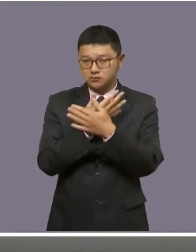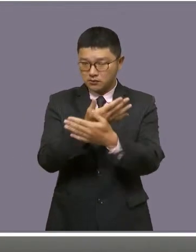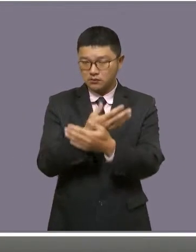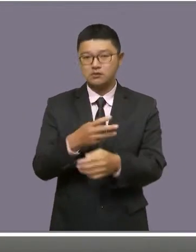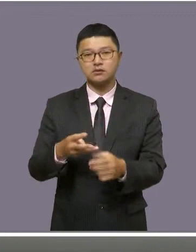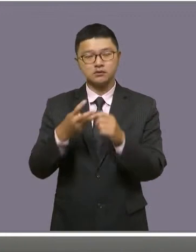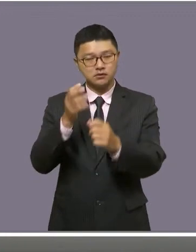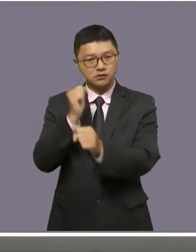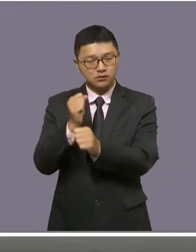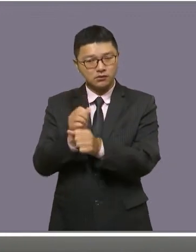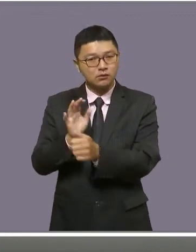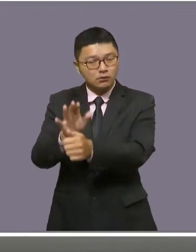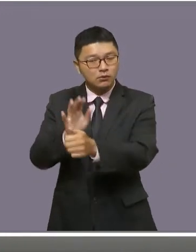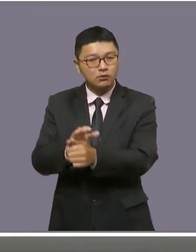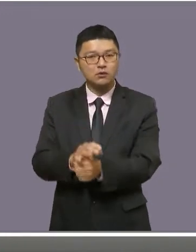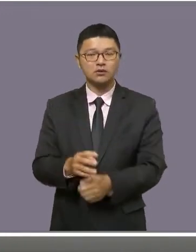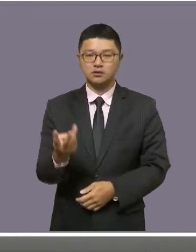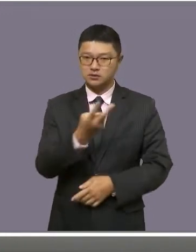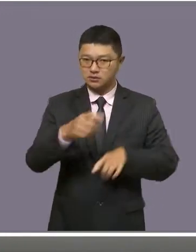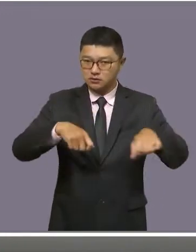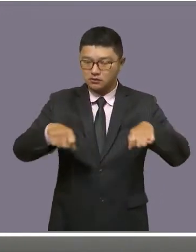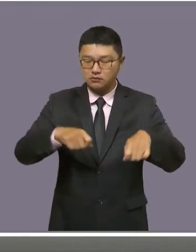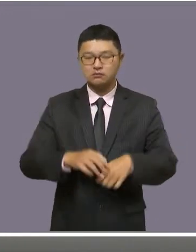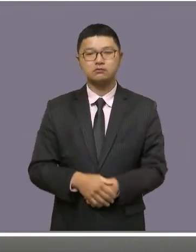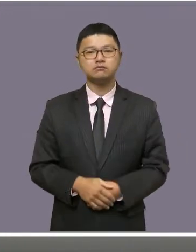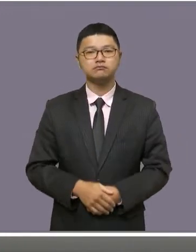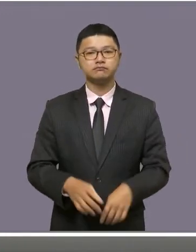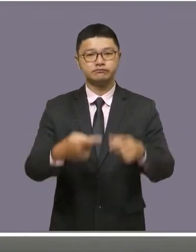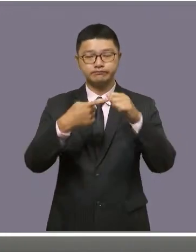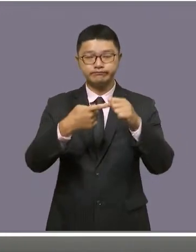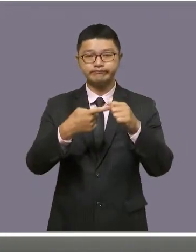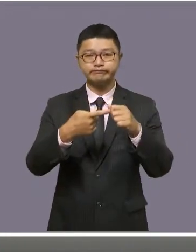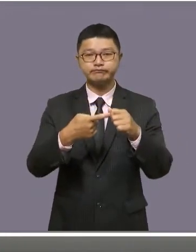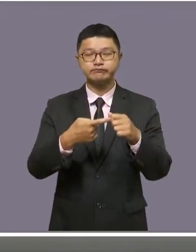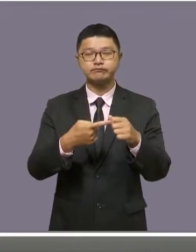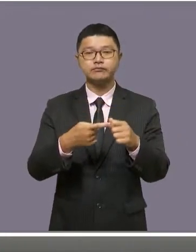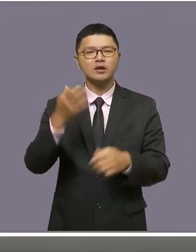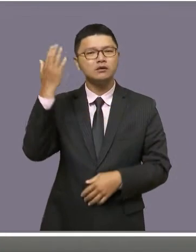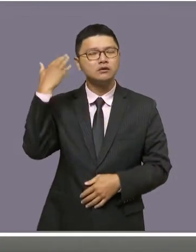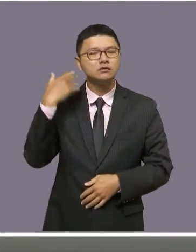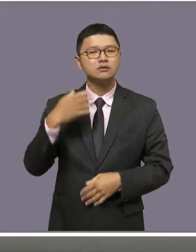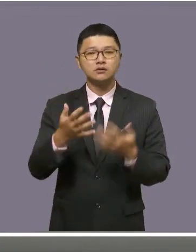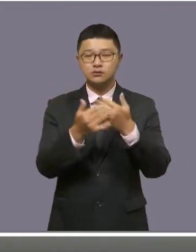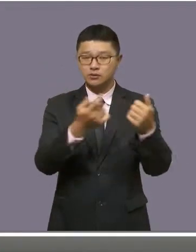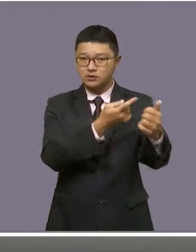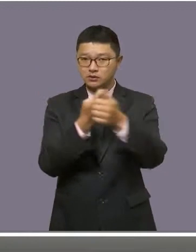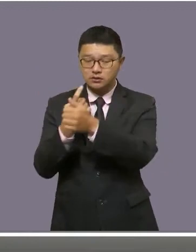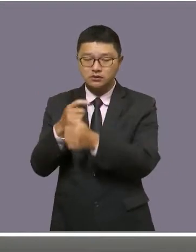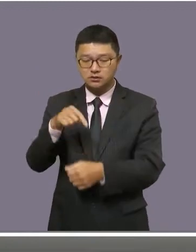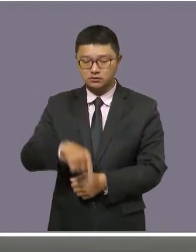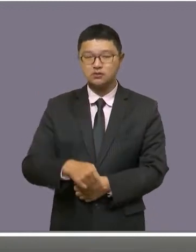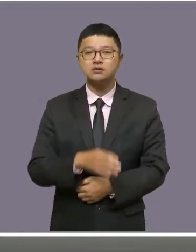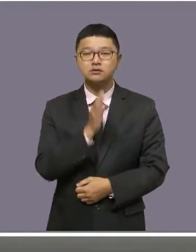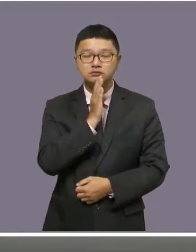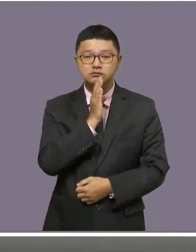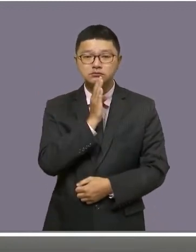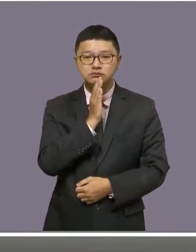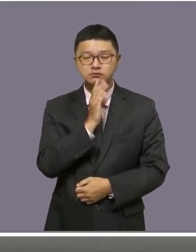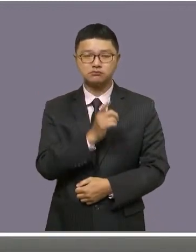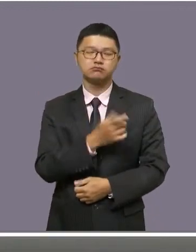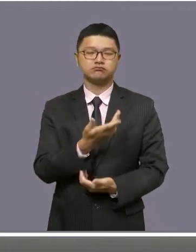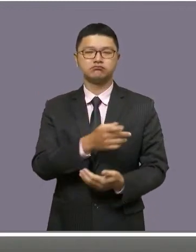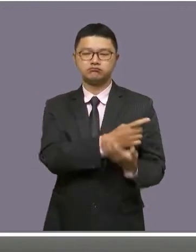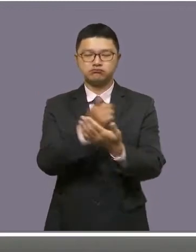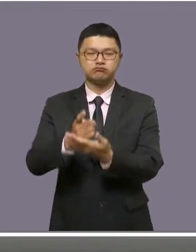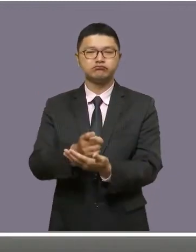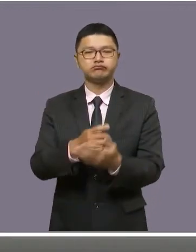向去提出三个执行策略那第一个策略就是，以往我们的招生国际交流都是单打独斗